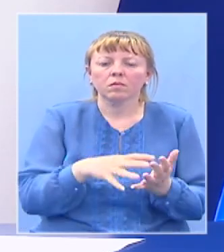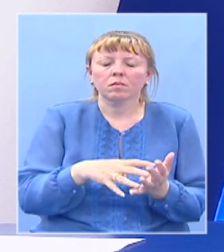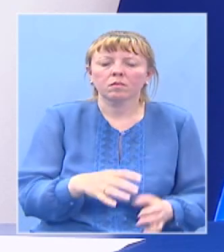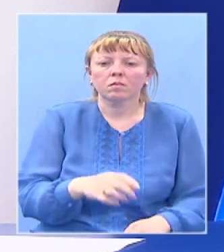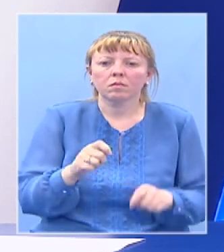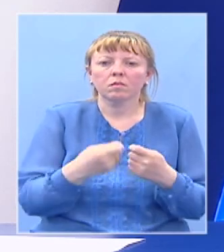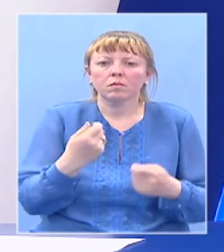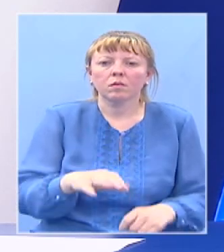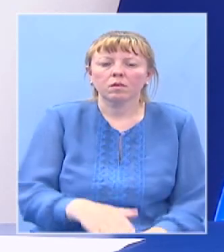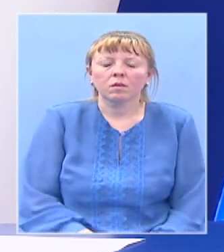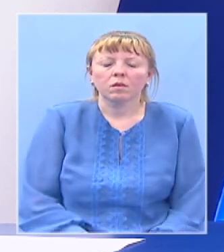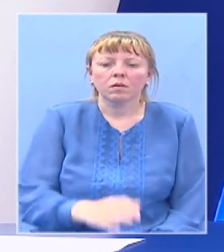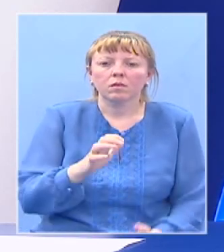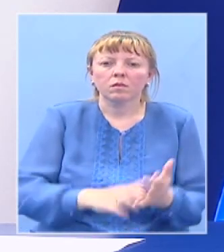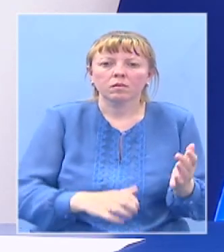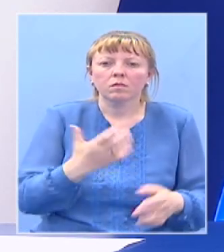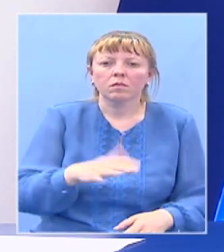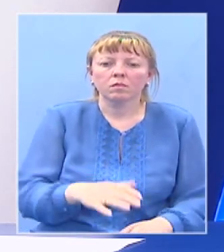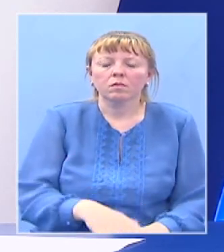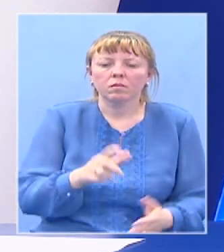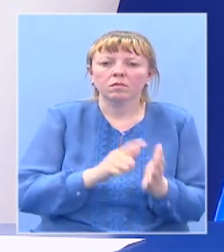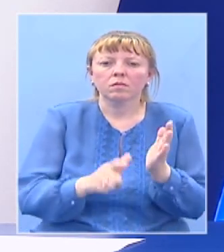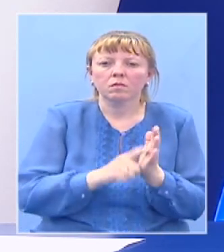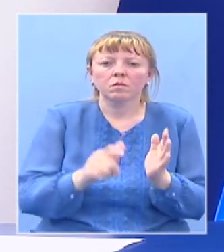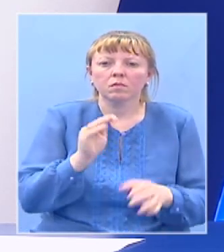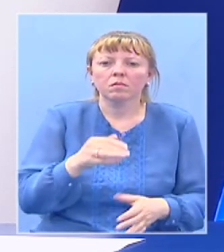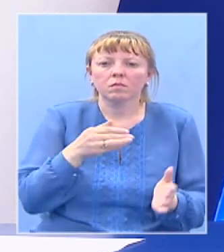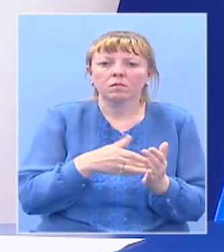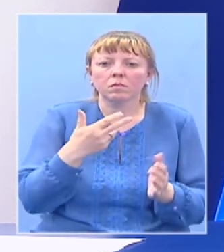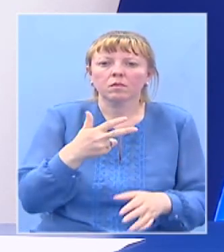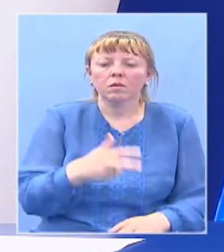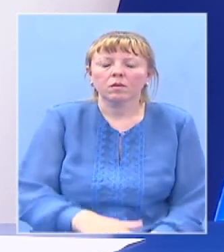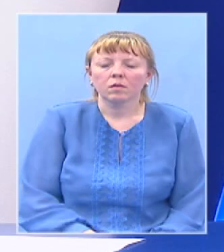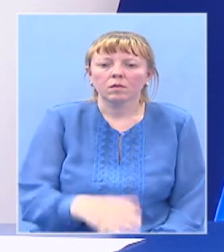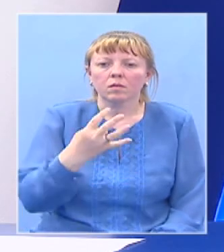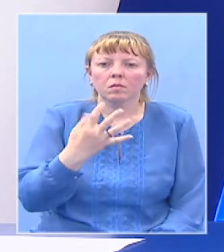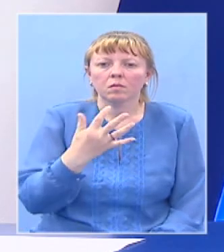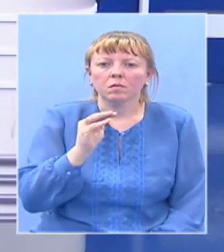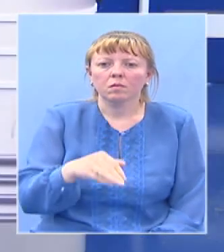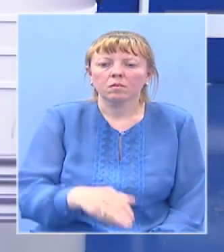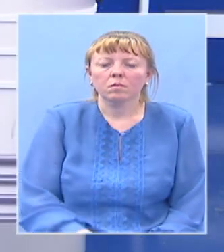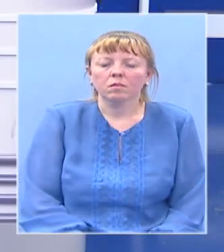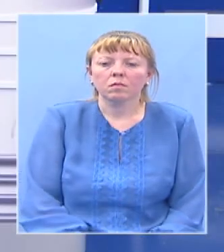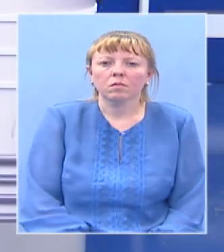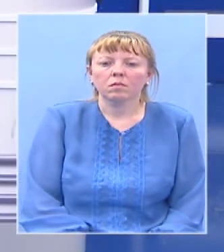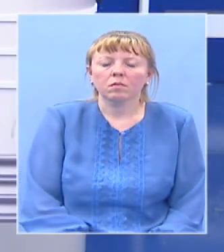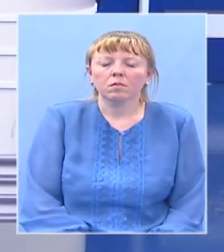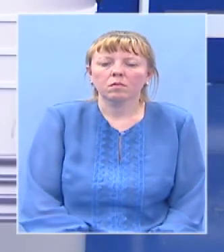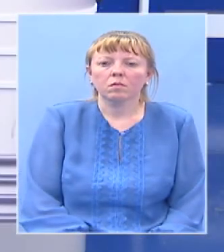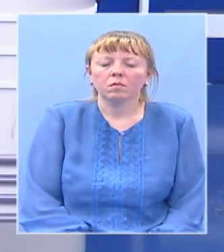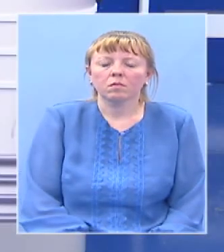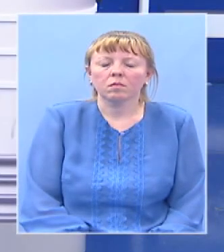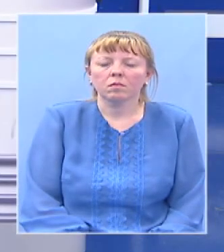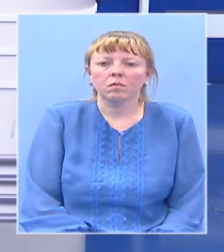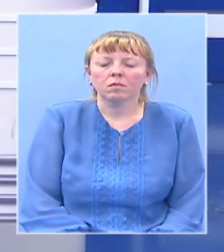правонарушений там штраф уже варится около 7000 до 345000 ченг А перевозчику тут